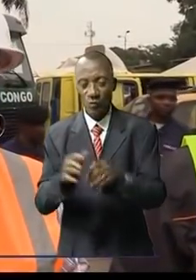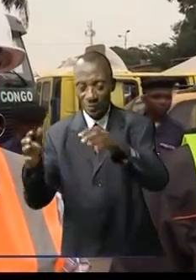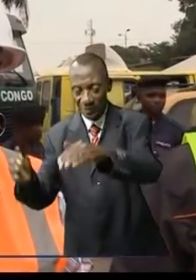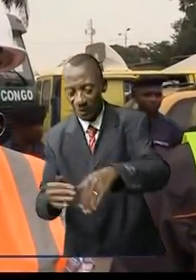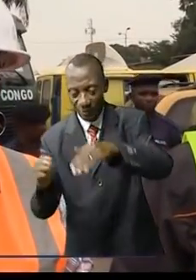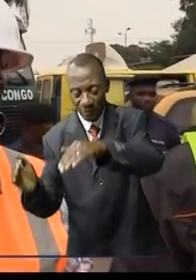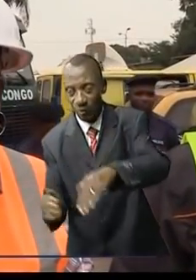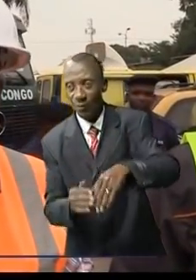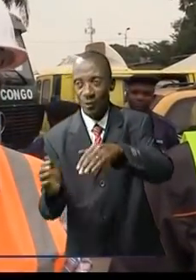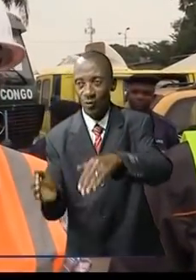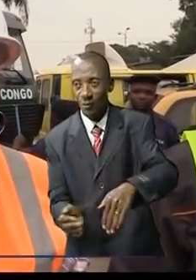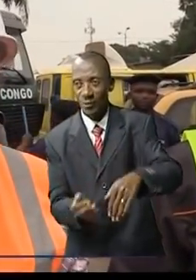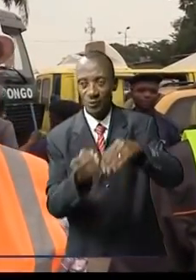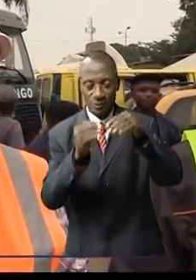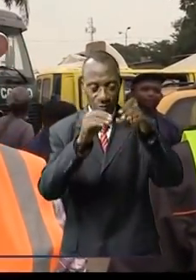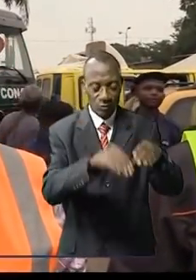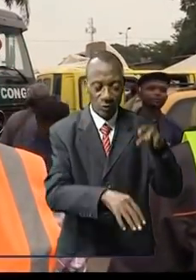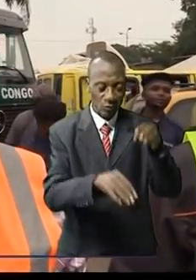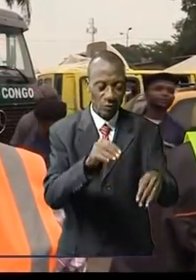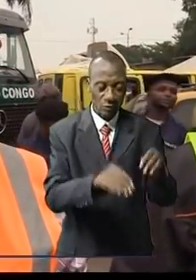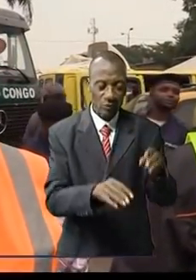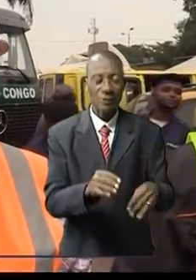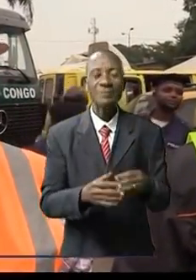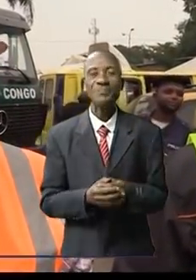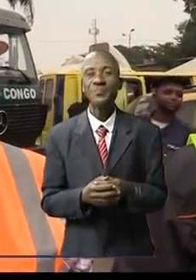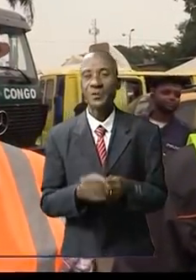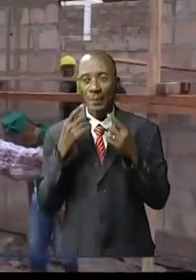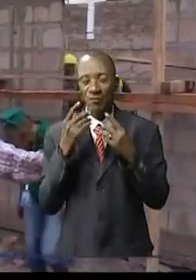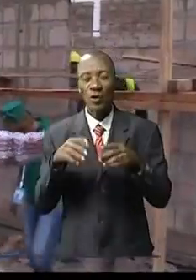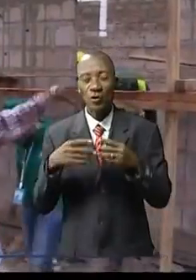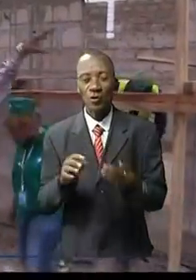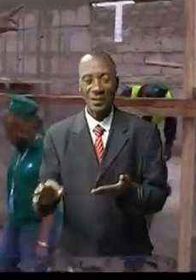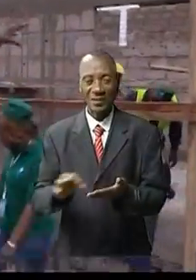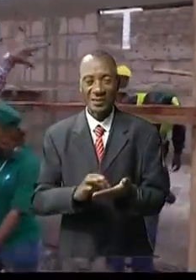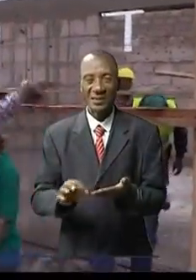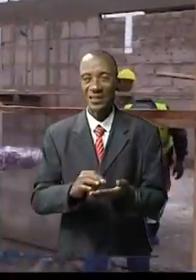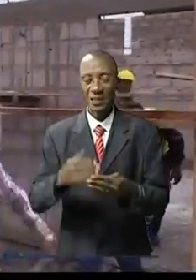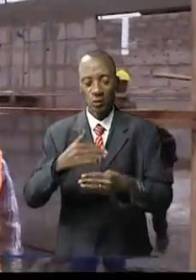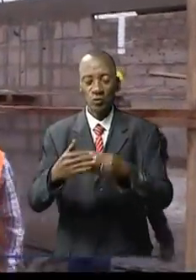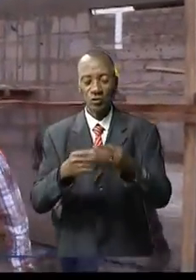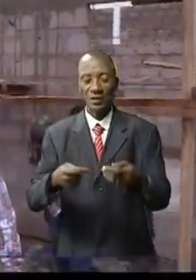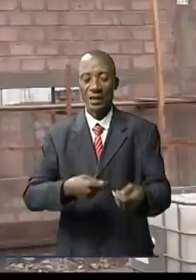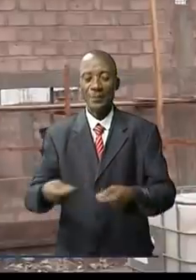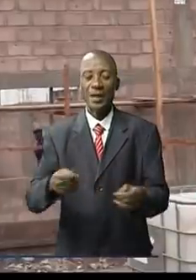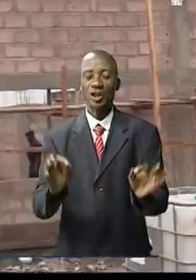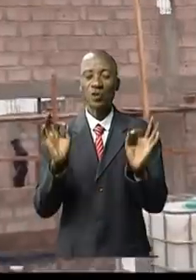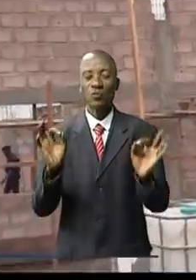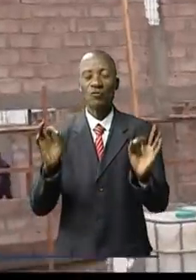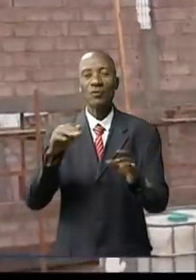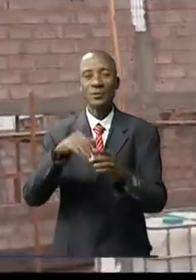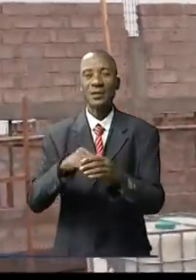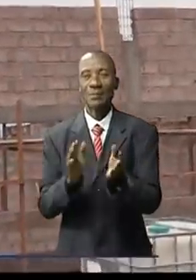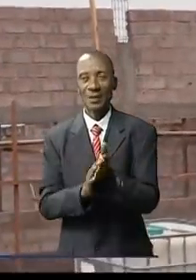et voir la possibilité de construire un marché moderne à Bandalungu à la place du